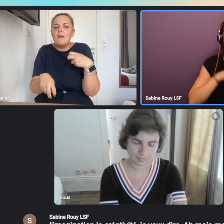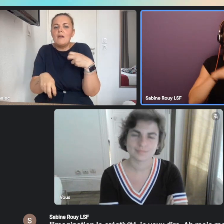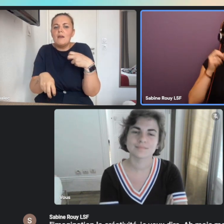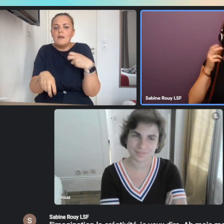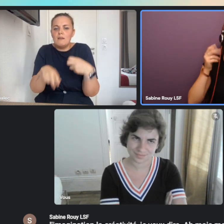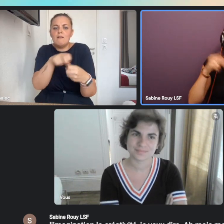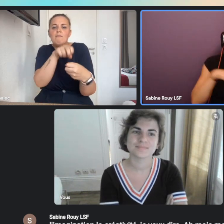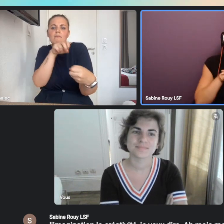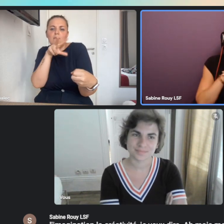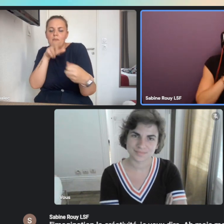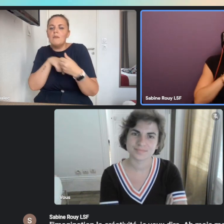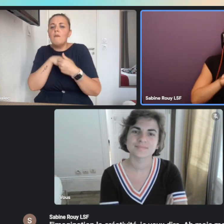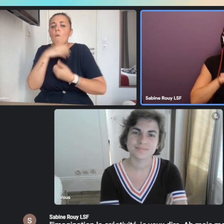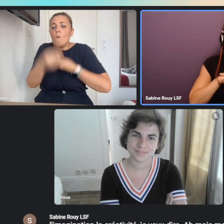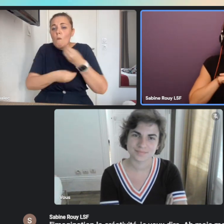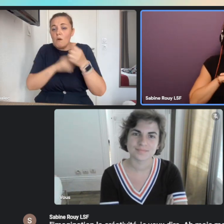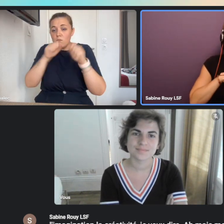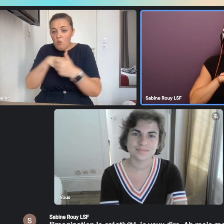un lance-pierre,